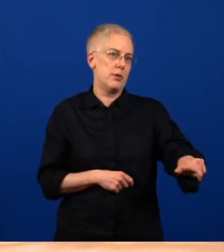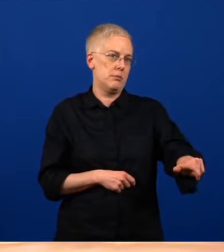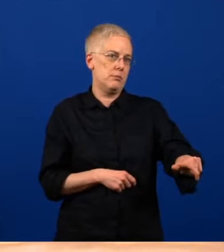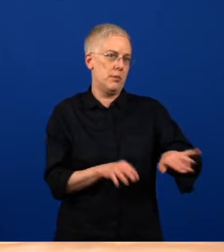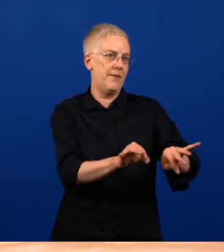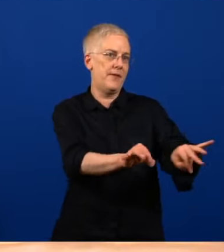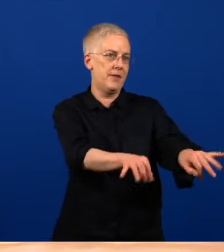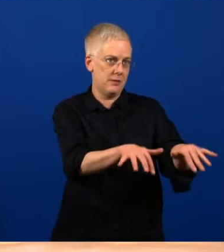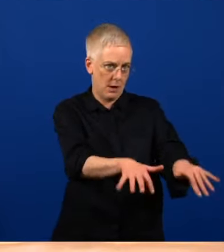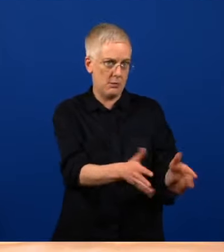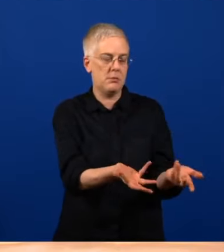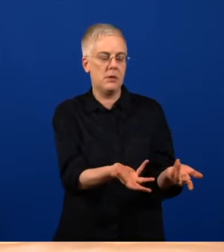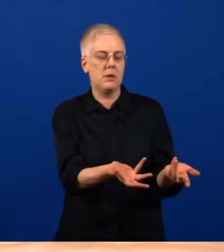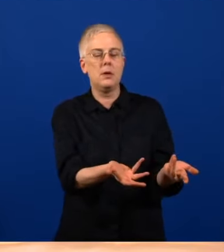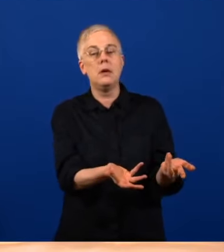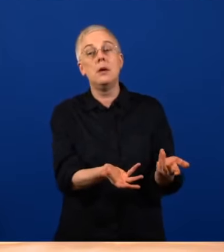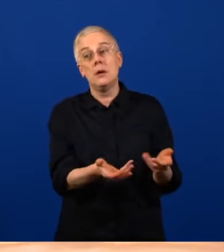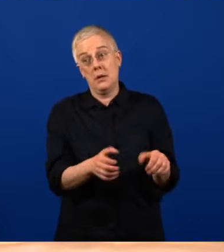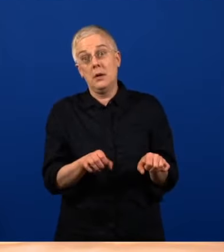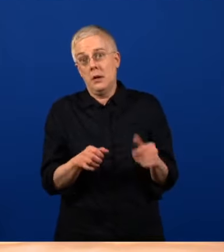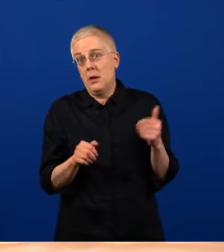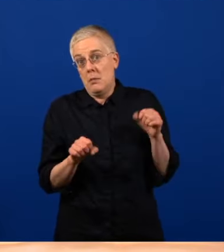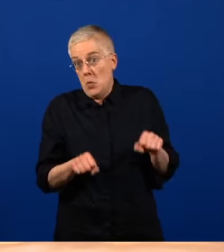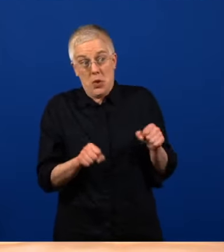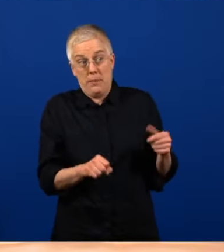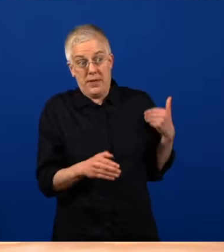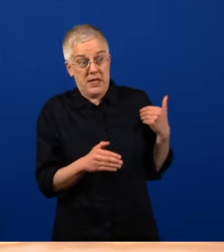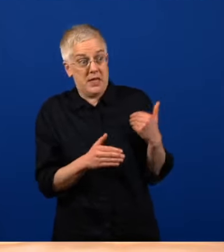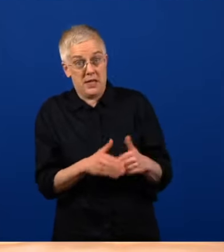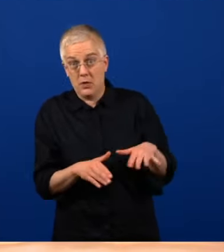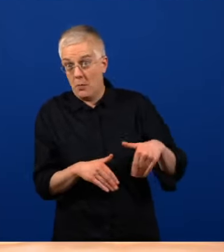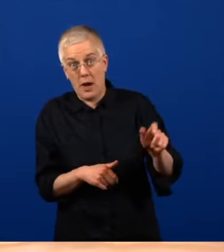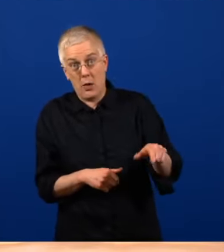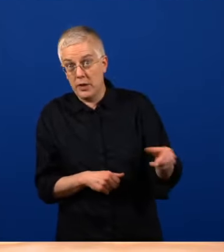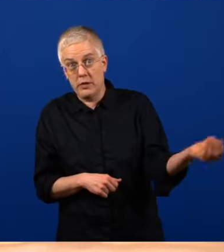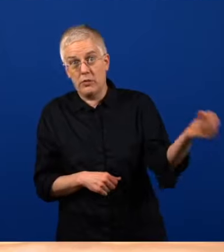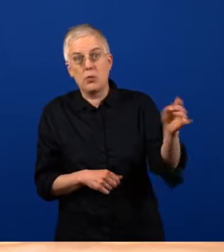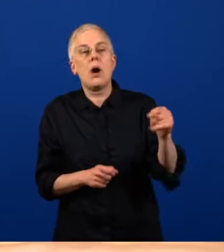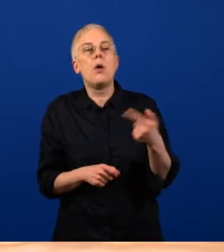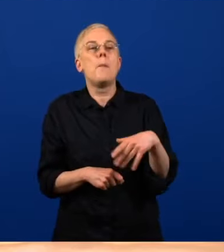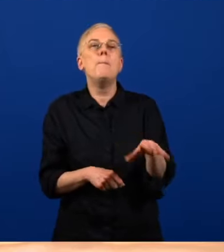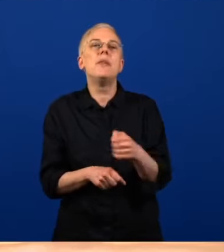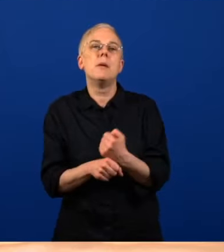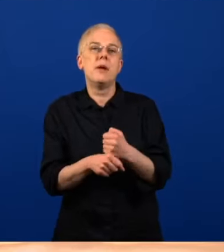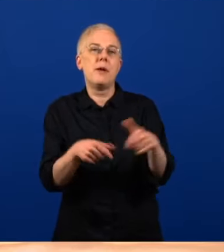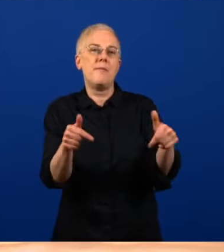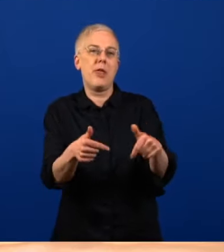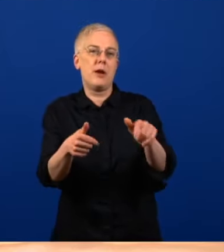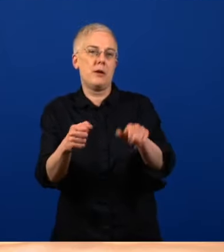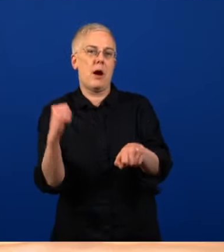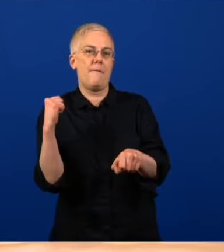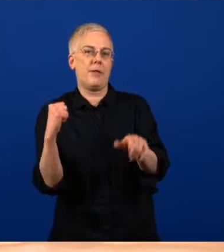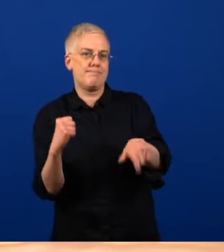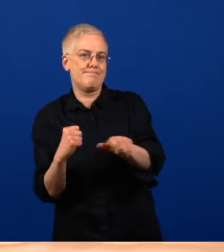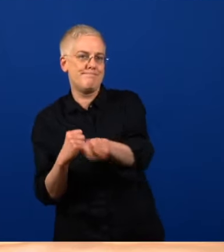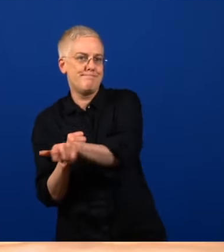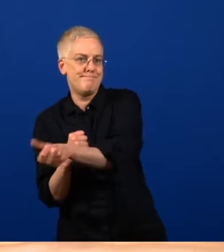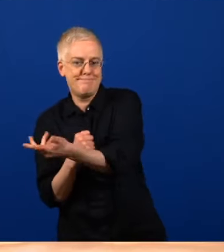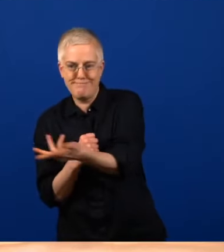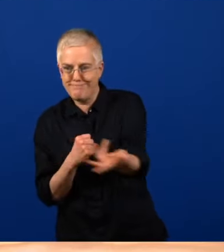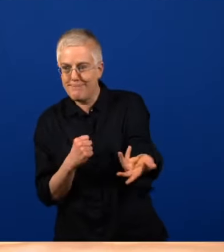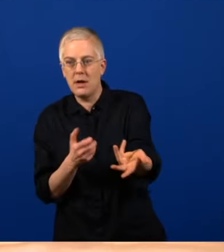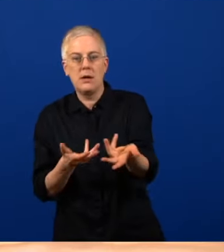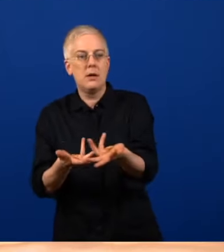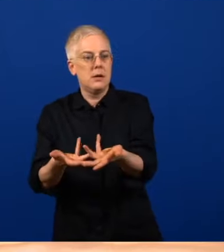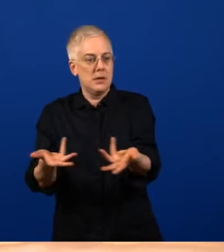mehr Fälle ergeben haben, auch unter dem Personal. Nach meiner Kenntnis sind die meisten dieser Betroffenen